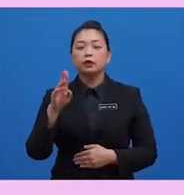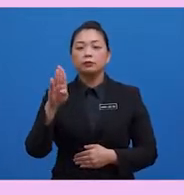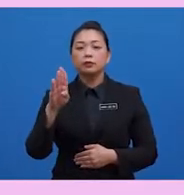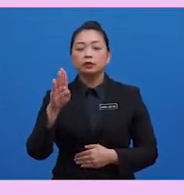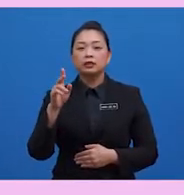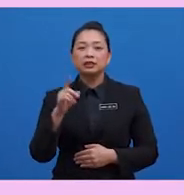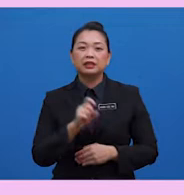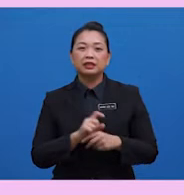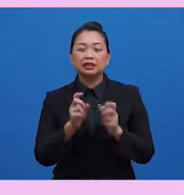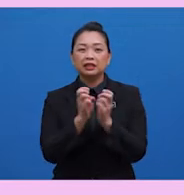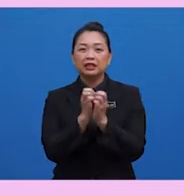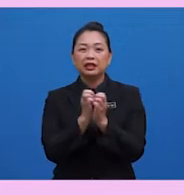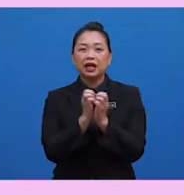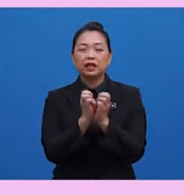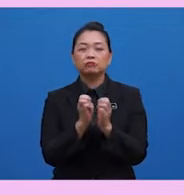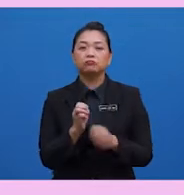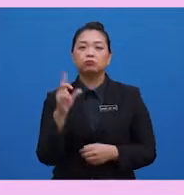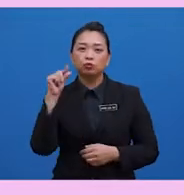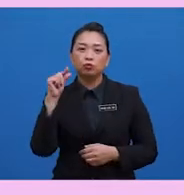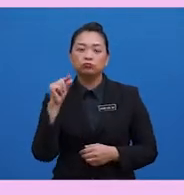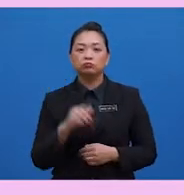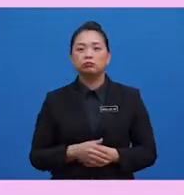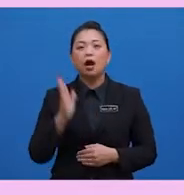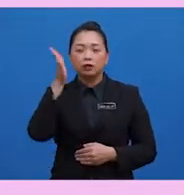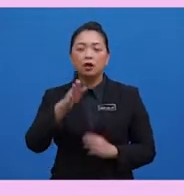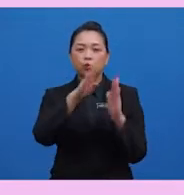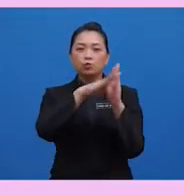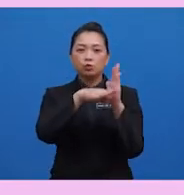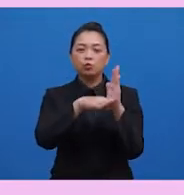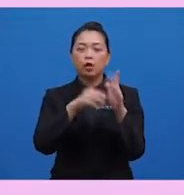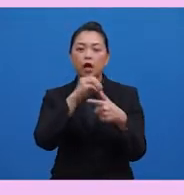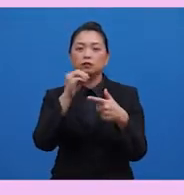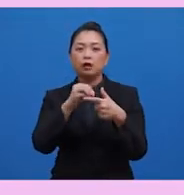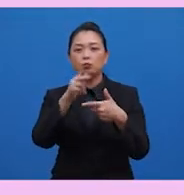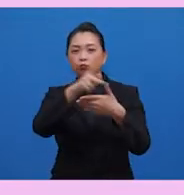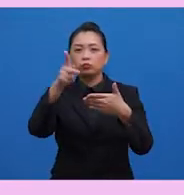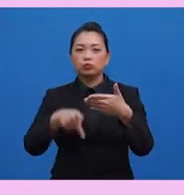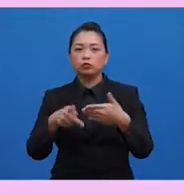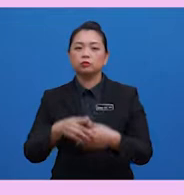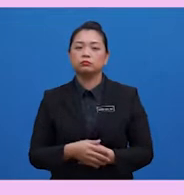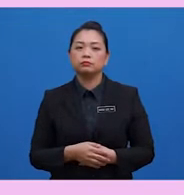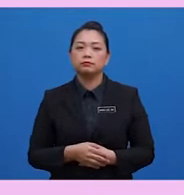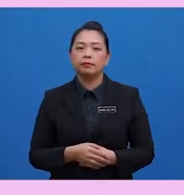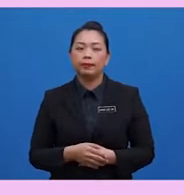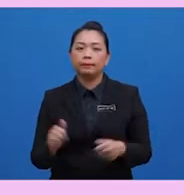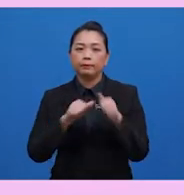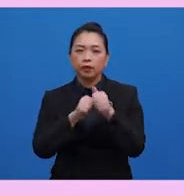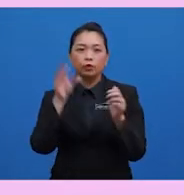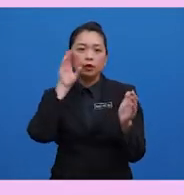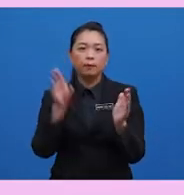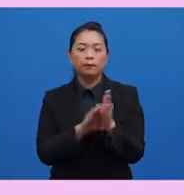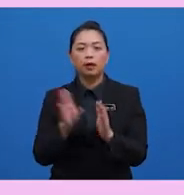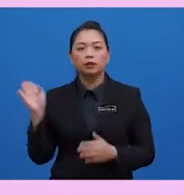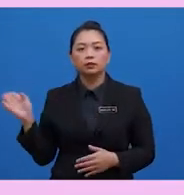kerang, ketam, ikan belacak, burung akan berkurang atau pupus. Berdasarkan gambar